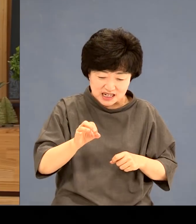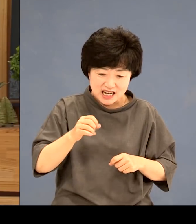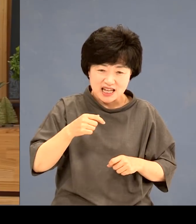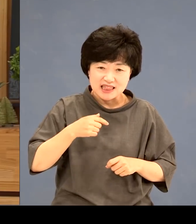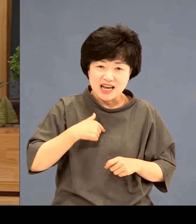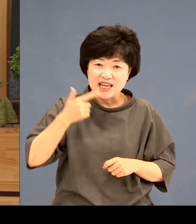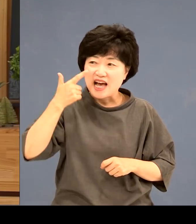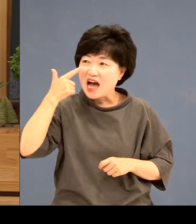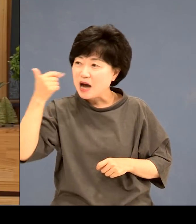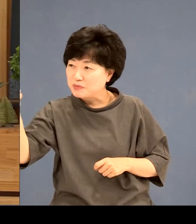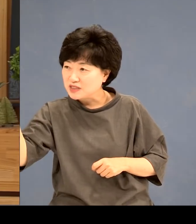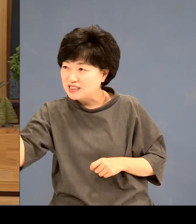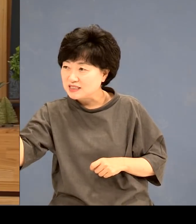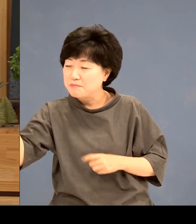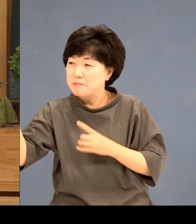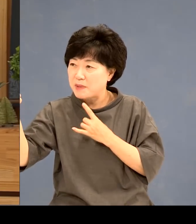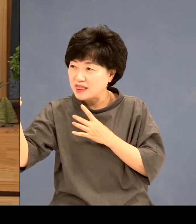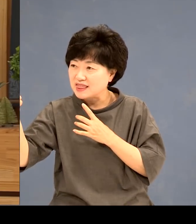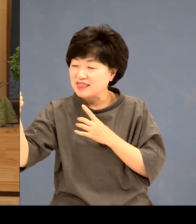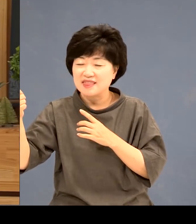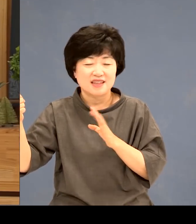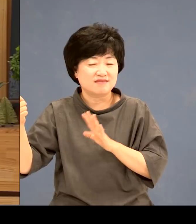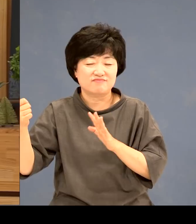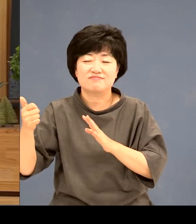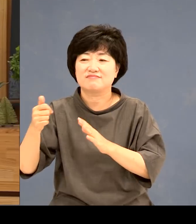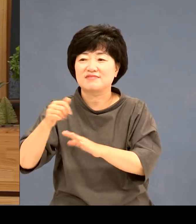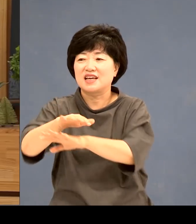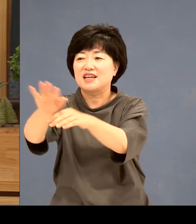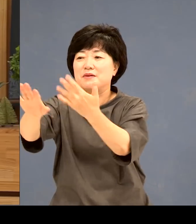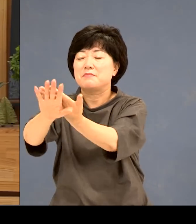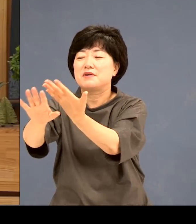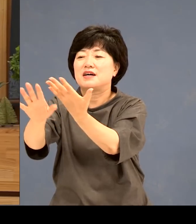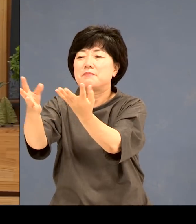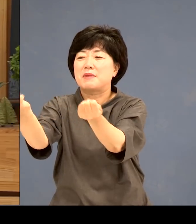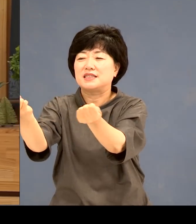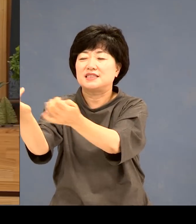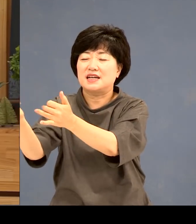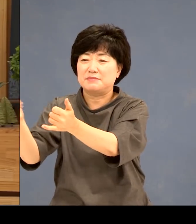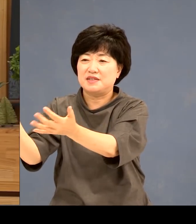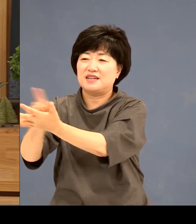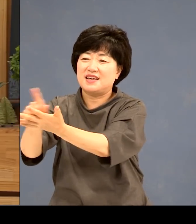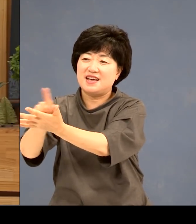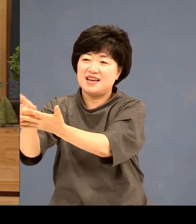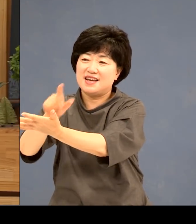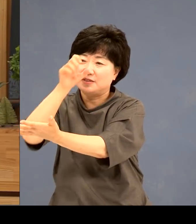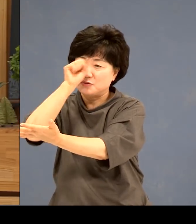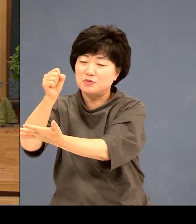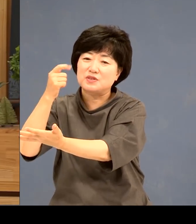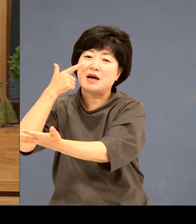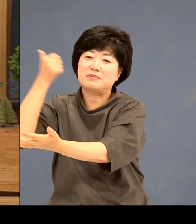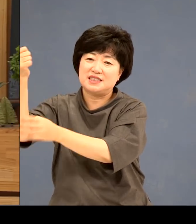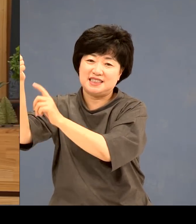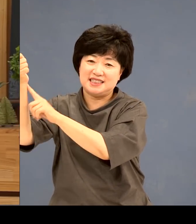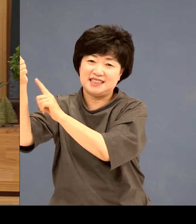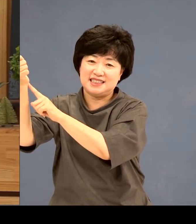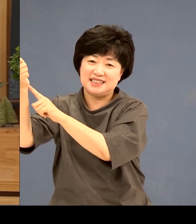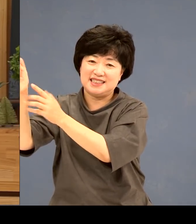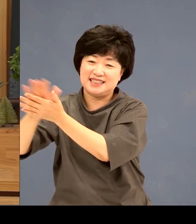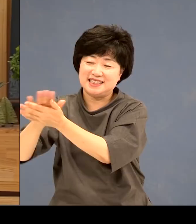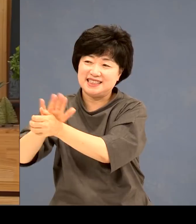당신이란 분은 나의 아버지뿐만 아니라 많은 분들에게 좋은 말씀을 해주셔야 될 분이기 때문에 그 뒤에 우리